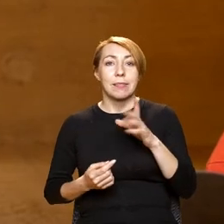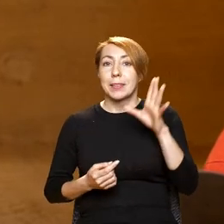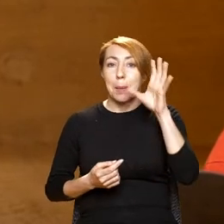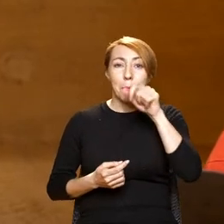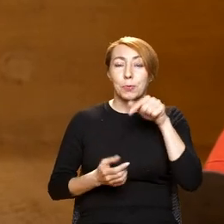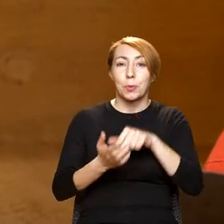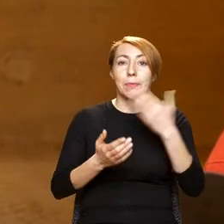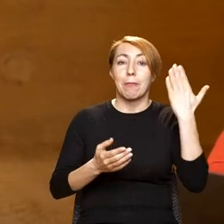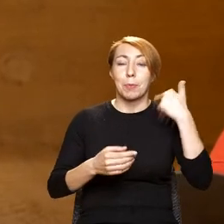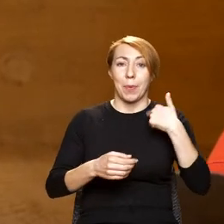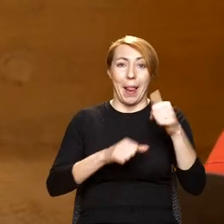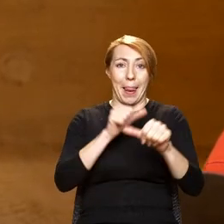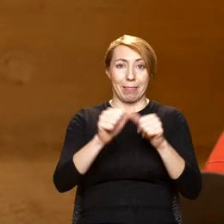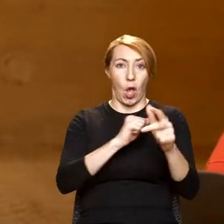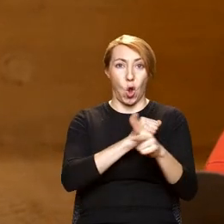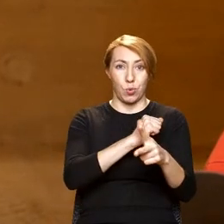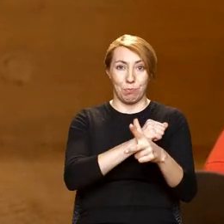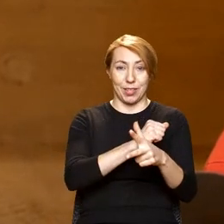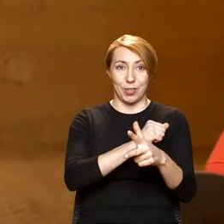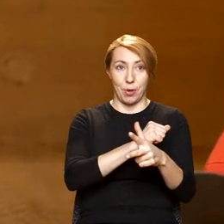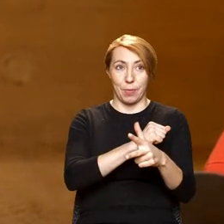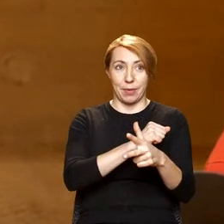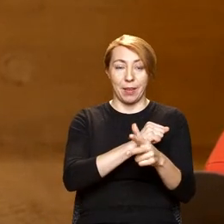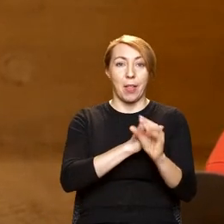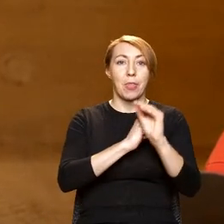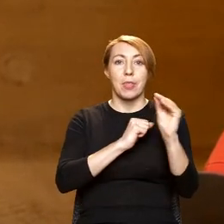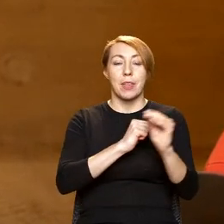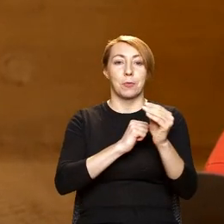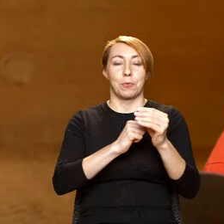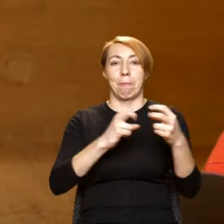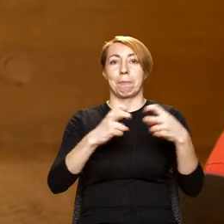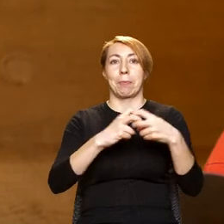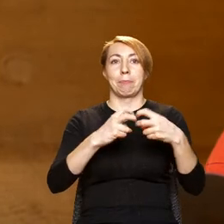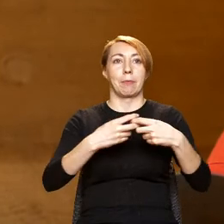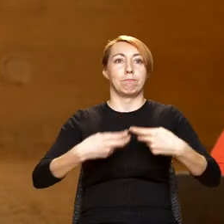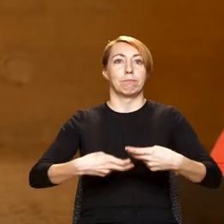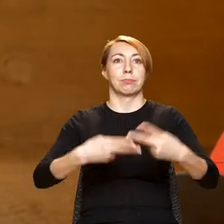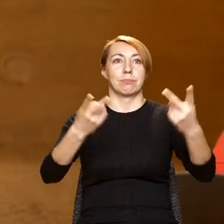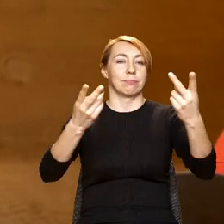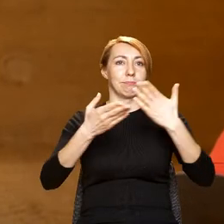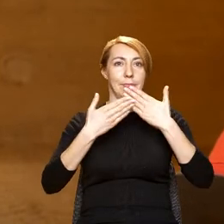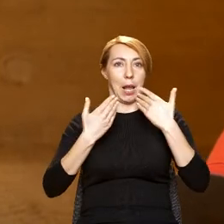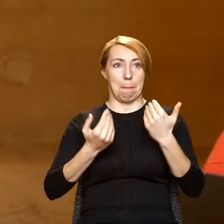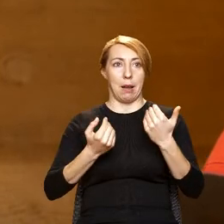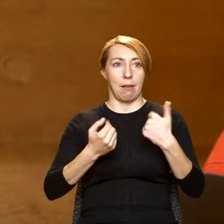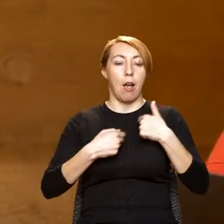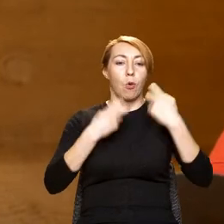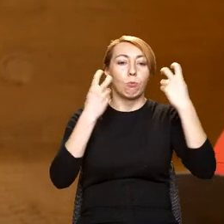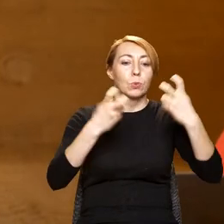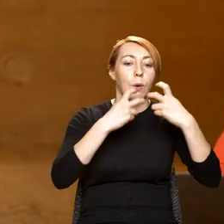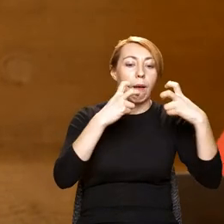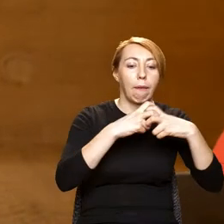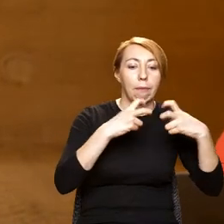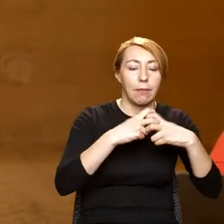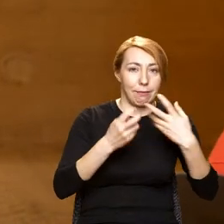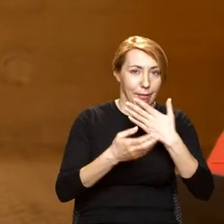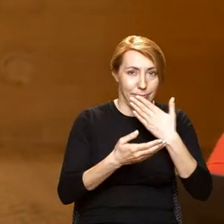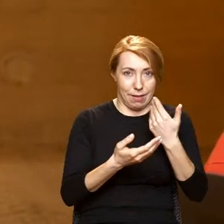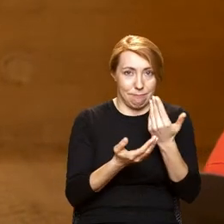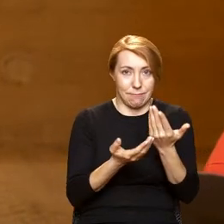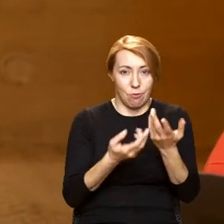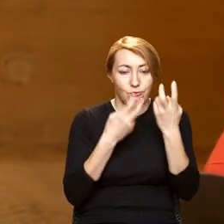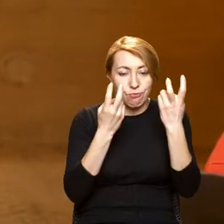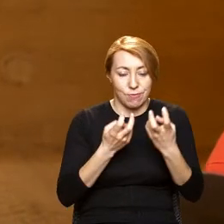lata 80., kiedy nie było jeszcze transmisji online, kiedy ja nie mogłabym szukać w internecie tych